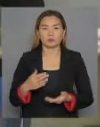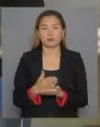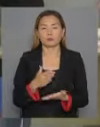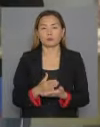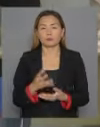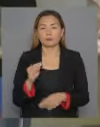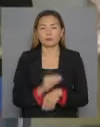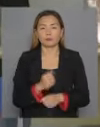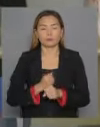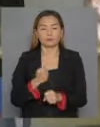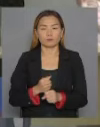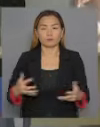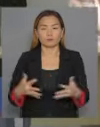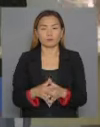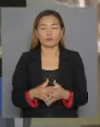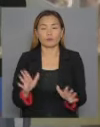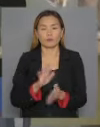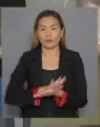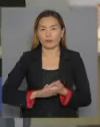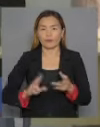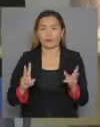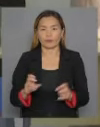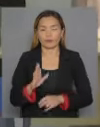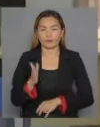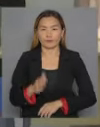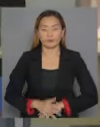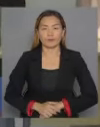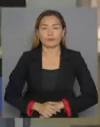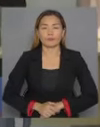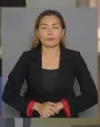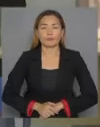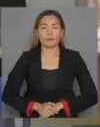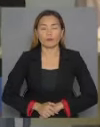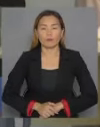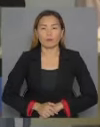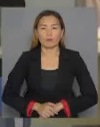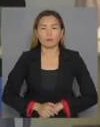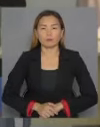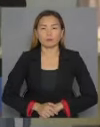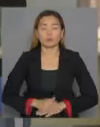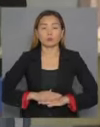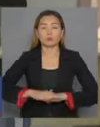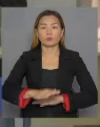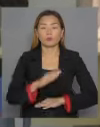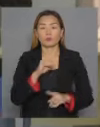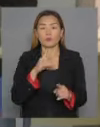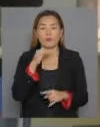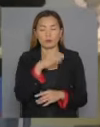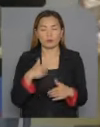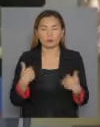қалдықтарымыздан дайындалатын болғандықтан бұл экологиялық жолдар деп аталынды. Бұл жолдың артықшылығы өте